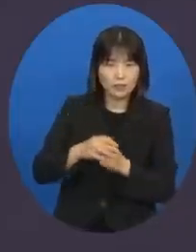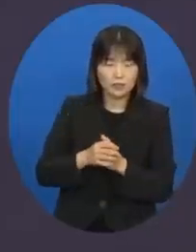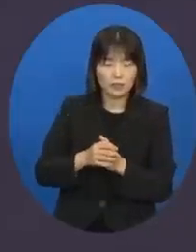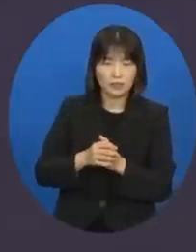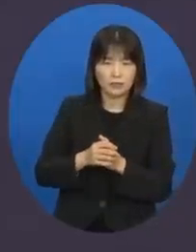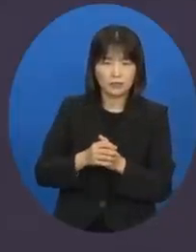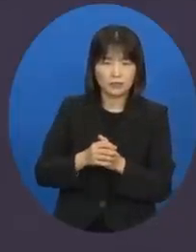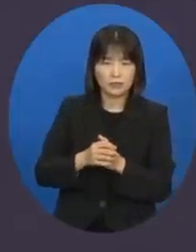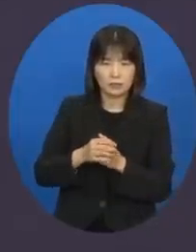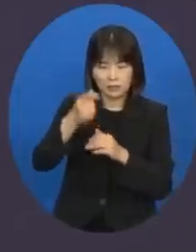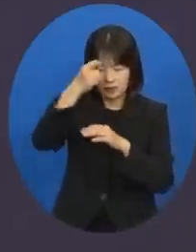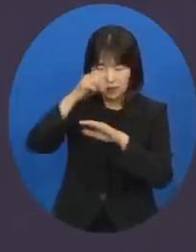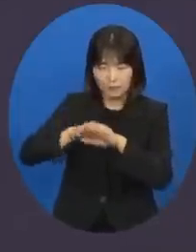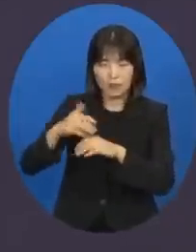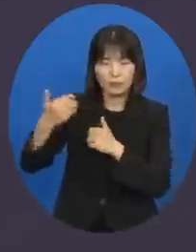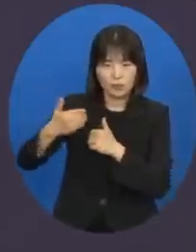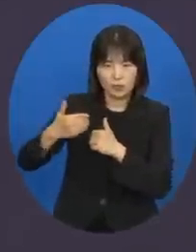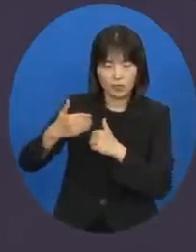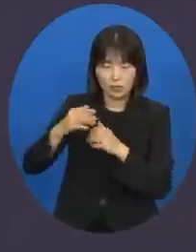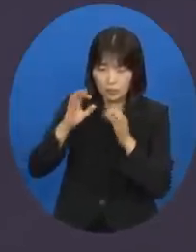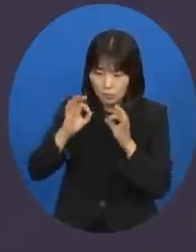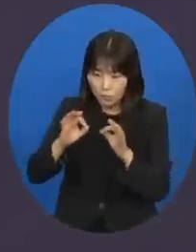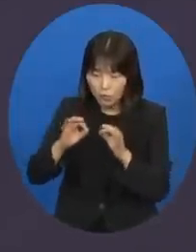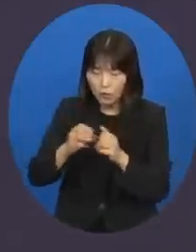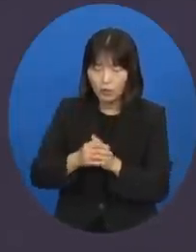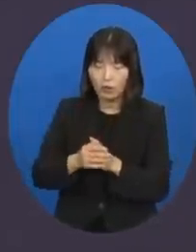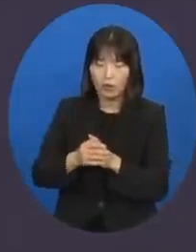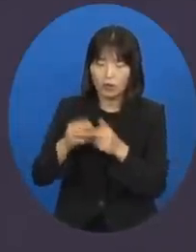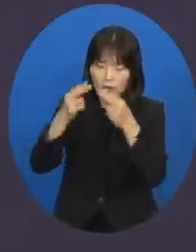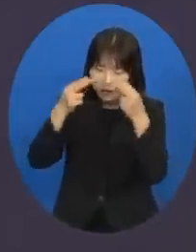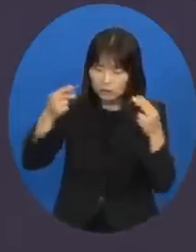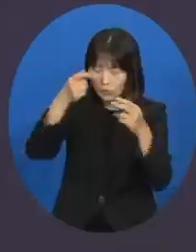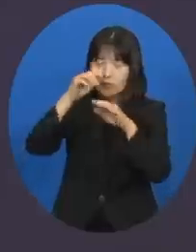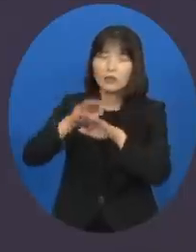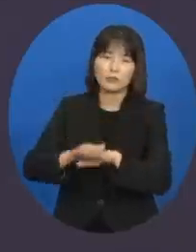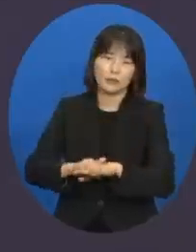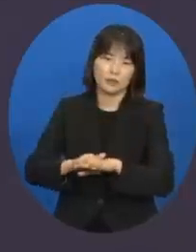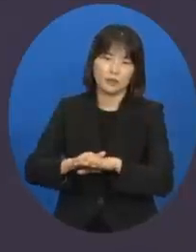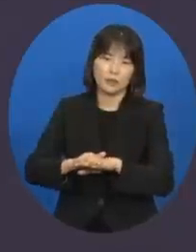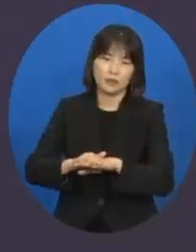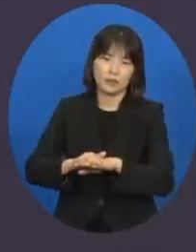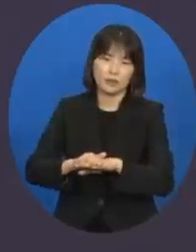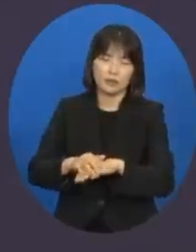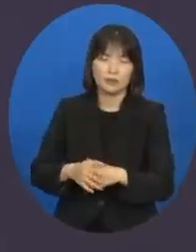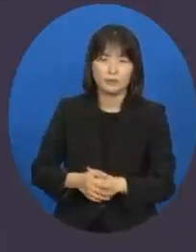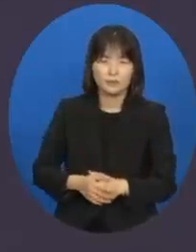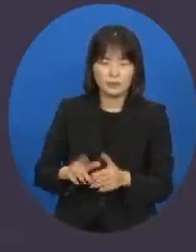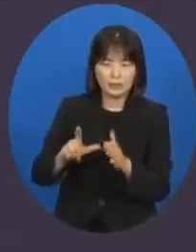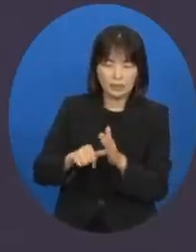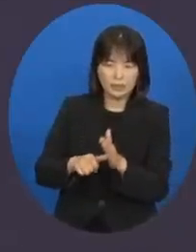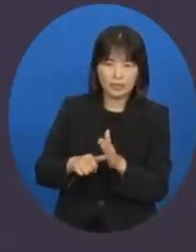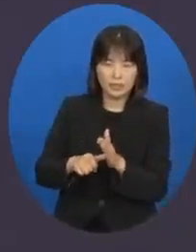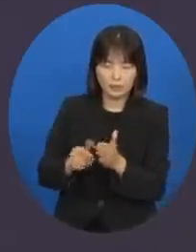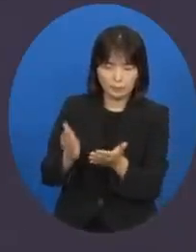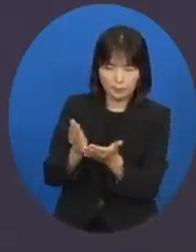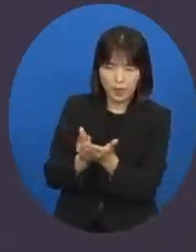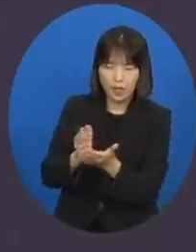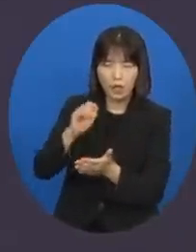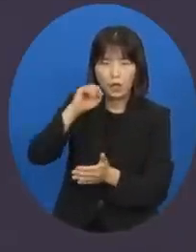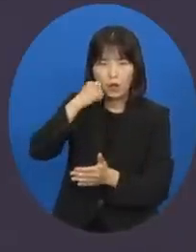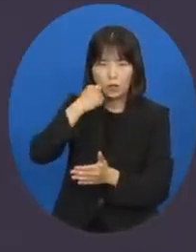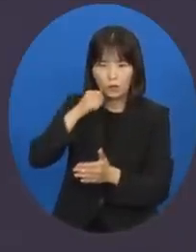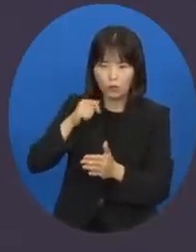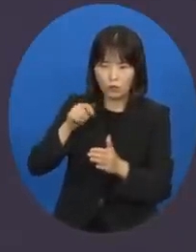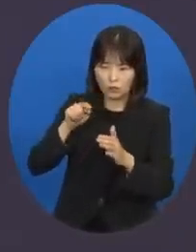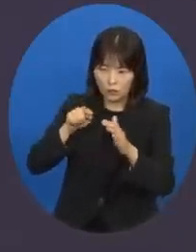임종 예배였습니다. 여러분, 임종 예배 드리기가 쉽지 않아요. 타이밍을 맞추기 어렵고 갔는데 이미